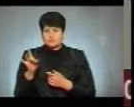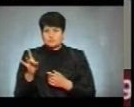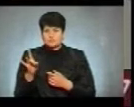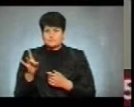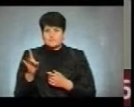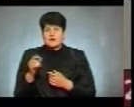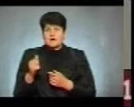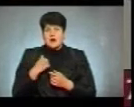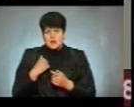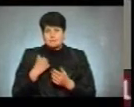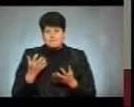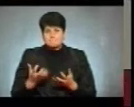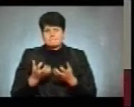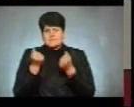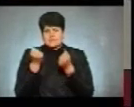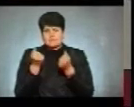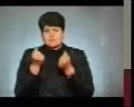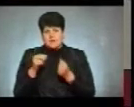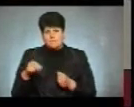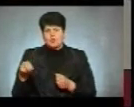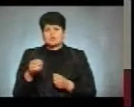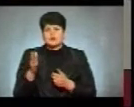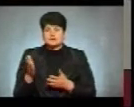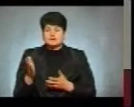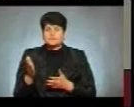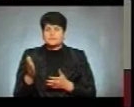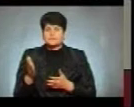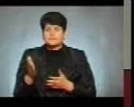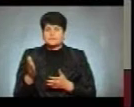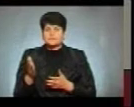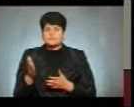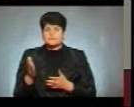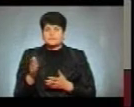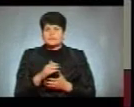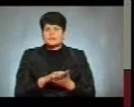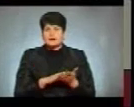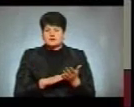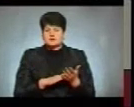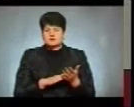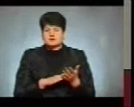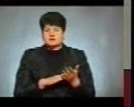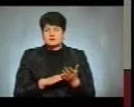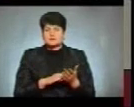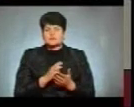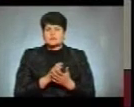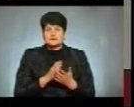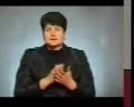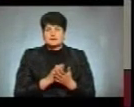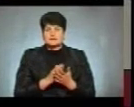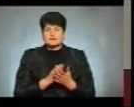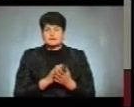з невеликою перевагою, але підтримала все-таки чинного президента. Далі відбувається певне